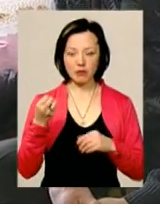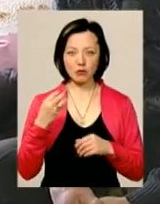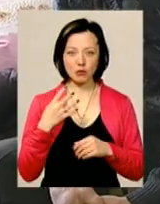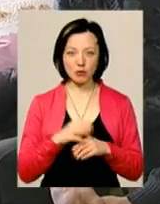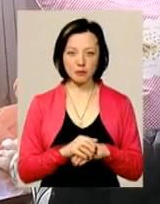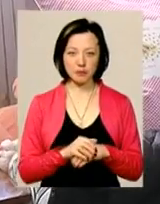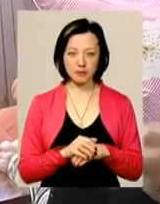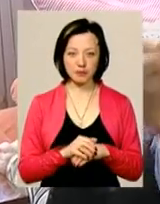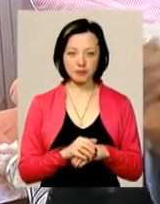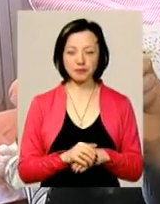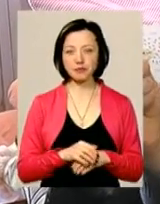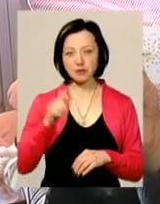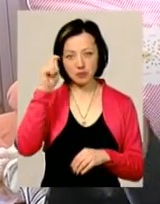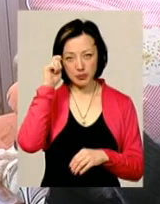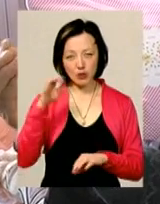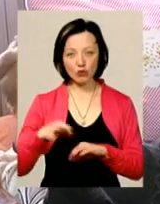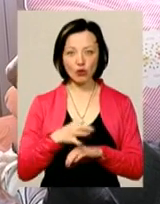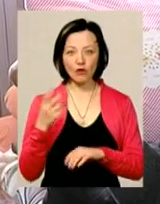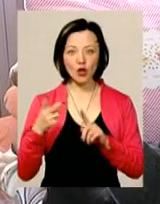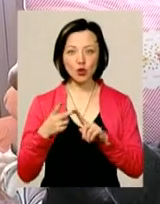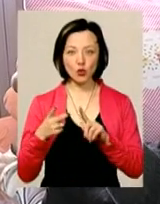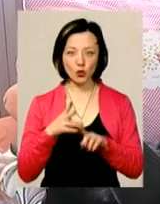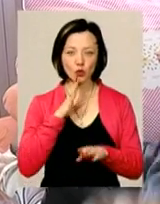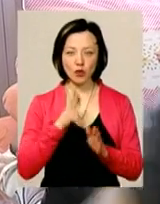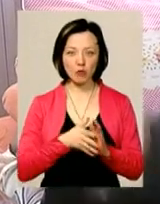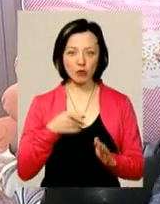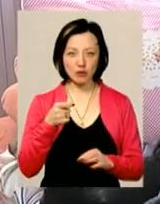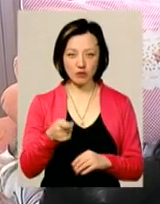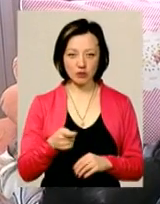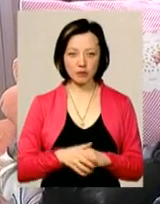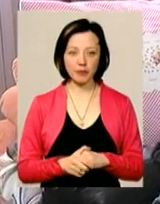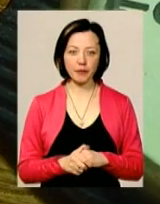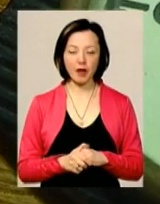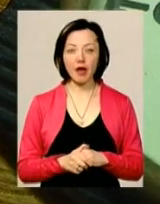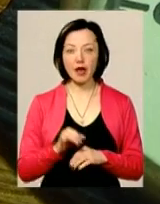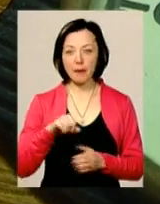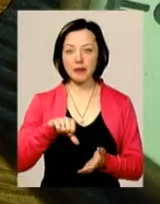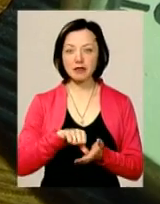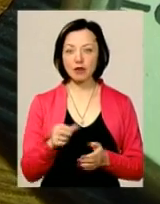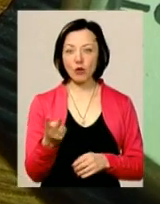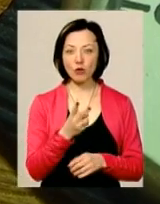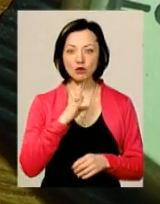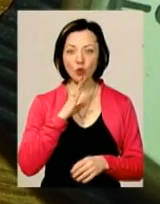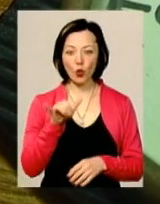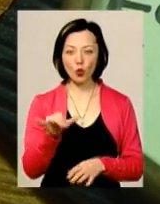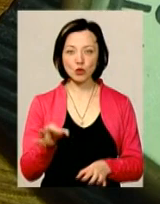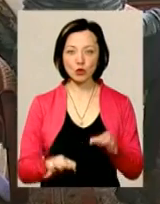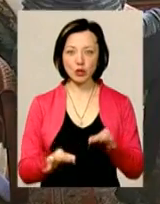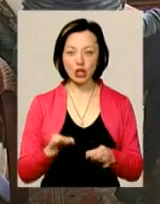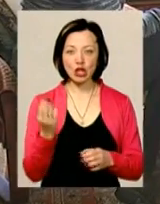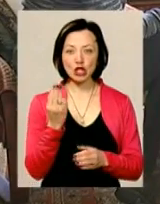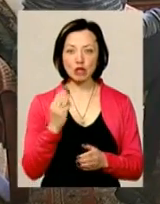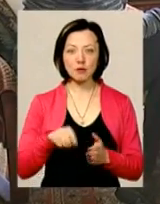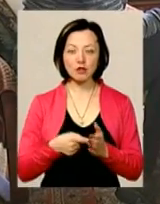як не палили. Олександр Кондратюк – чоловік другої позивачки Ольги Шпортун та представник обох жінок у суді.